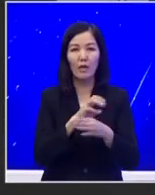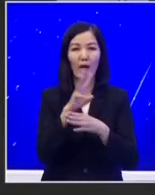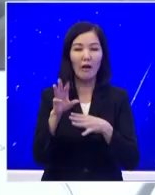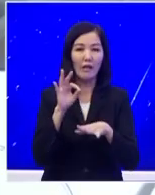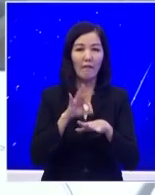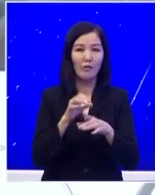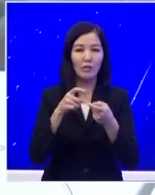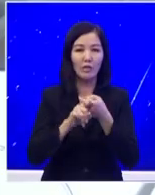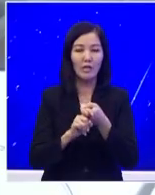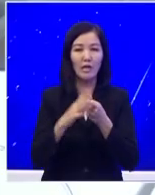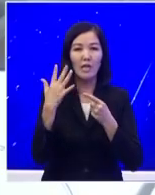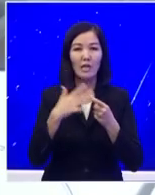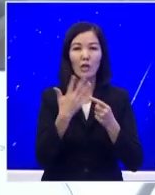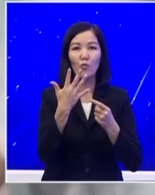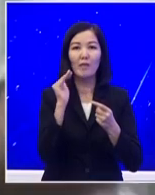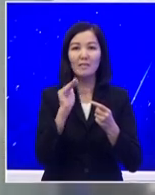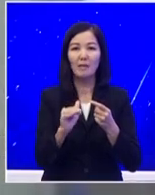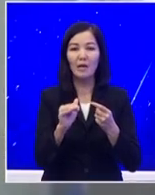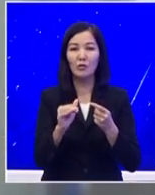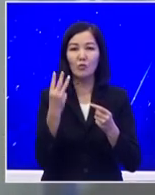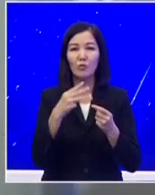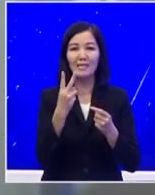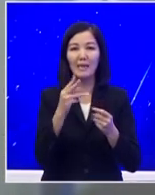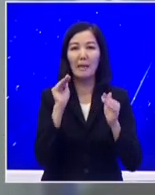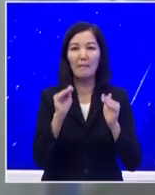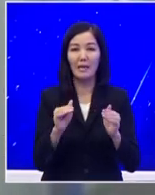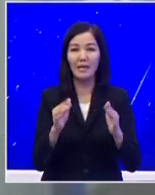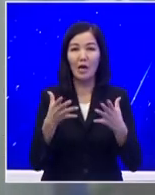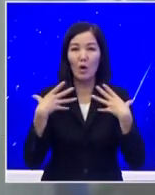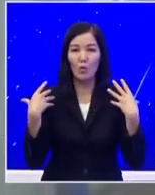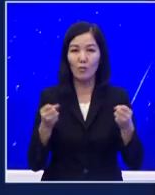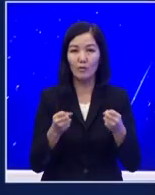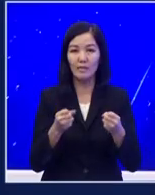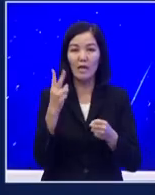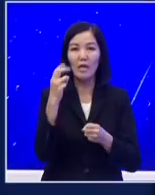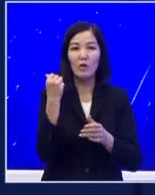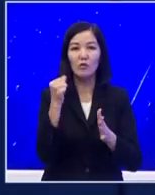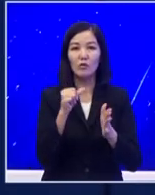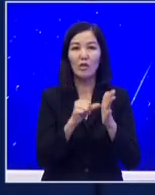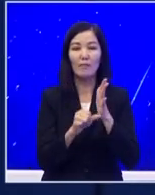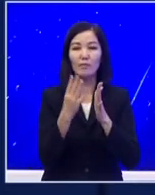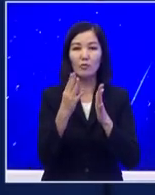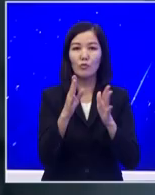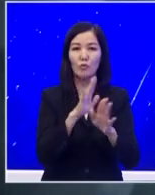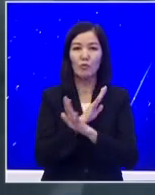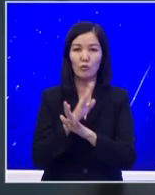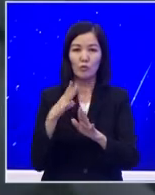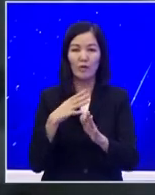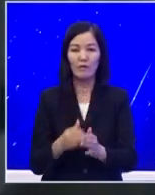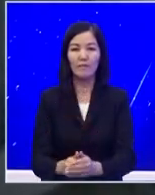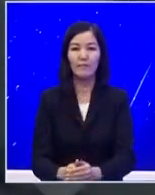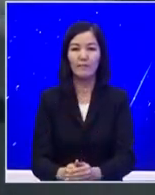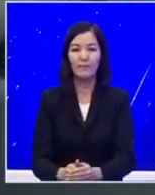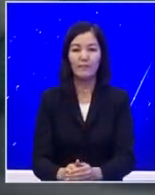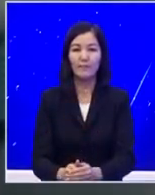шалдыққан адам саны 55 мыңға жуық, оның 32 мыңға жуығы дертті жеңіп шықса, 264-ті көз жұмған.